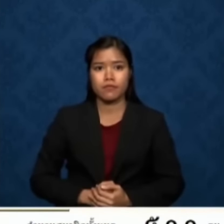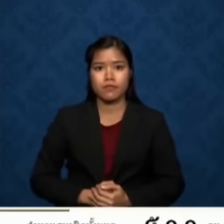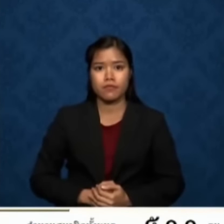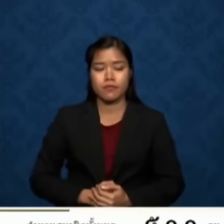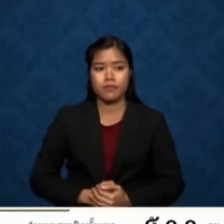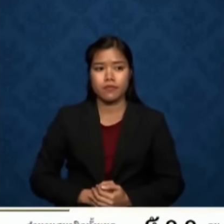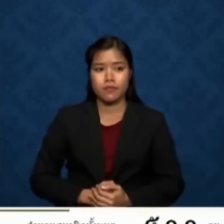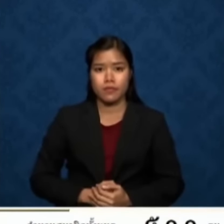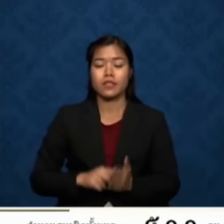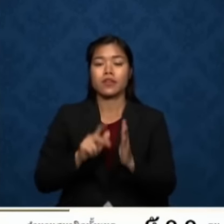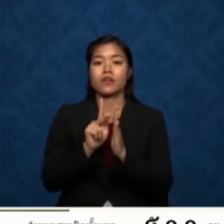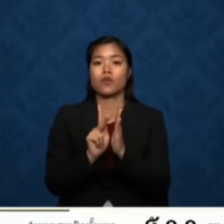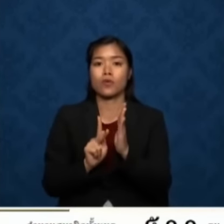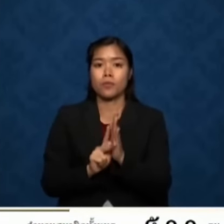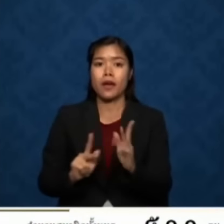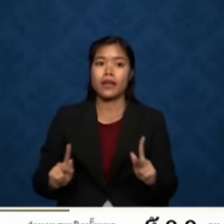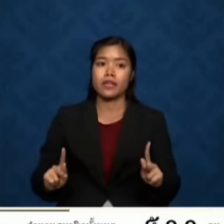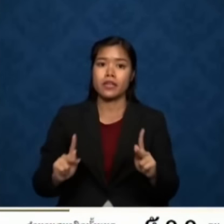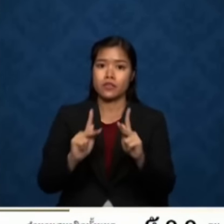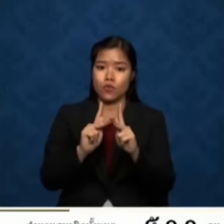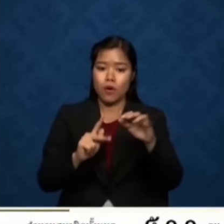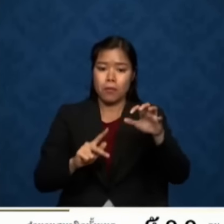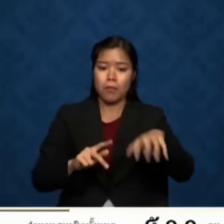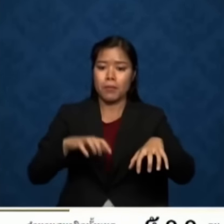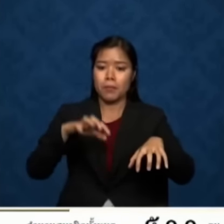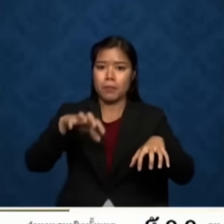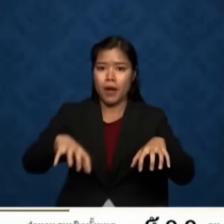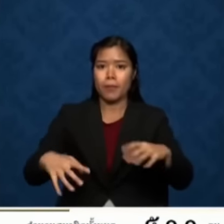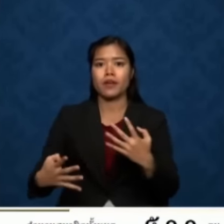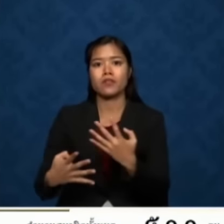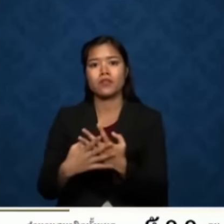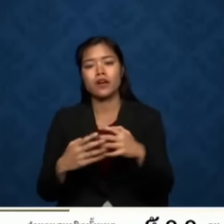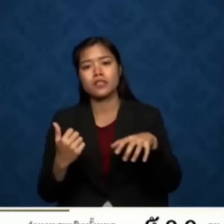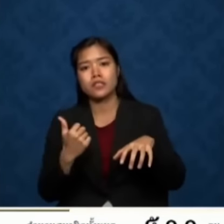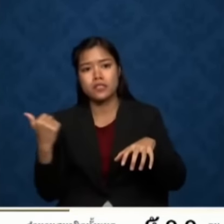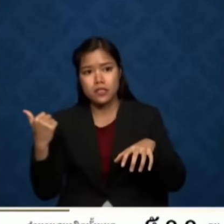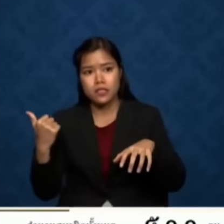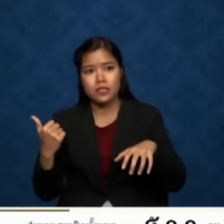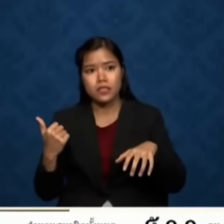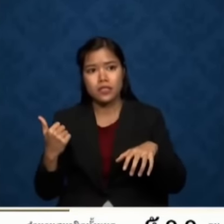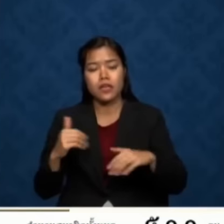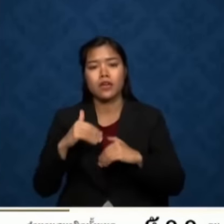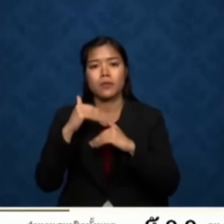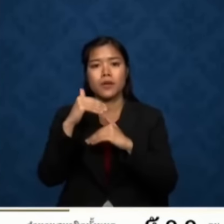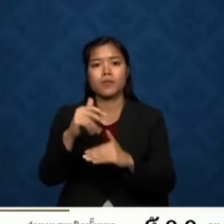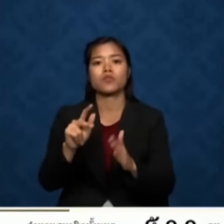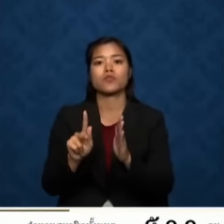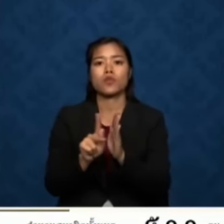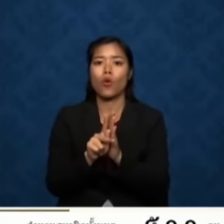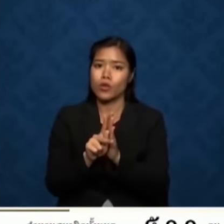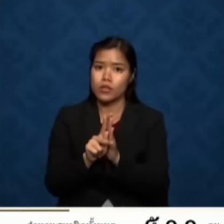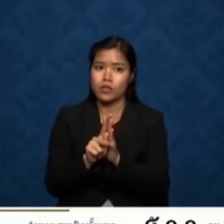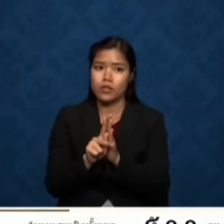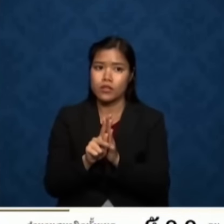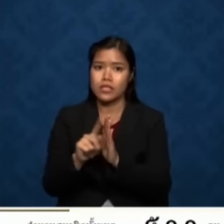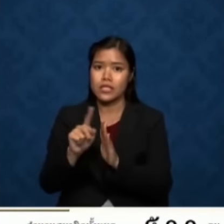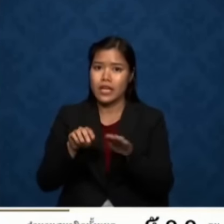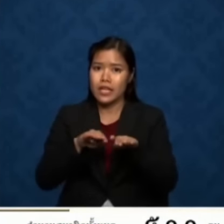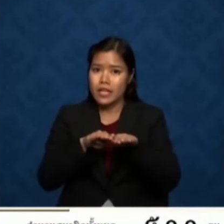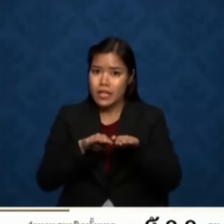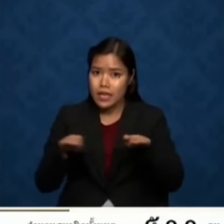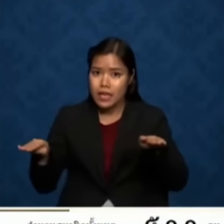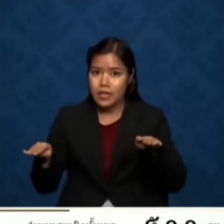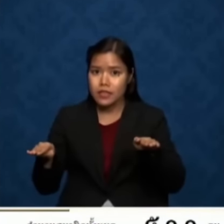วงให้มีที่คุมขังอื่นเดี๋ยวเขาจะไปกำหนดกฎเกณฑ์ว่าเกณฑ์เท่